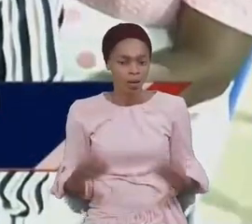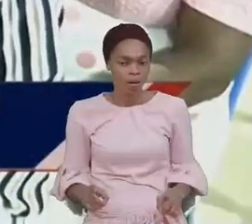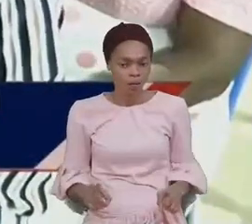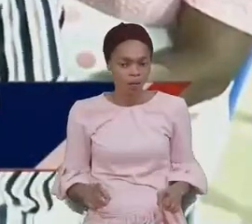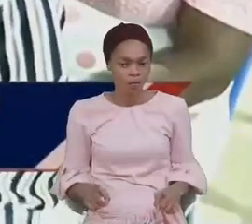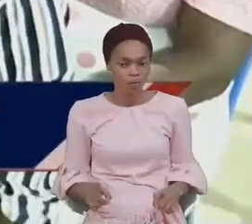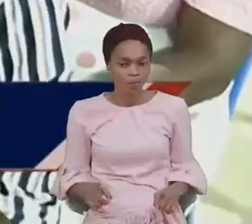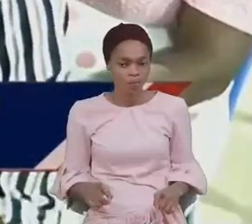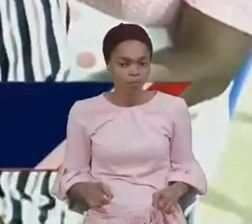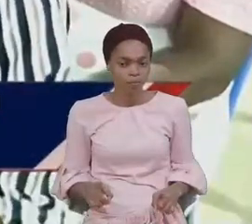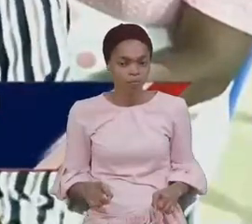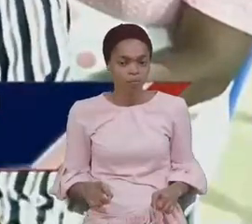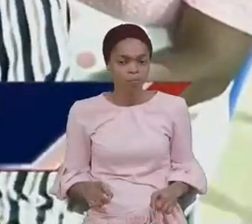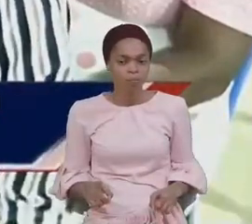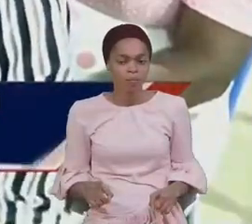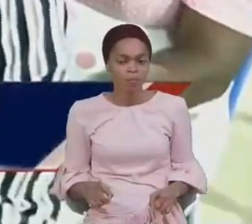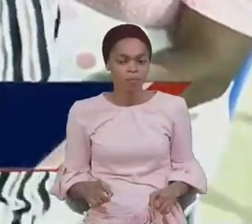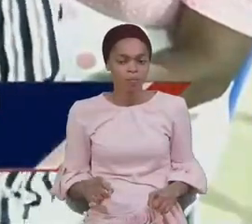5.